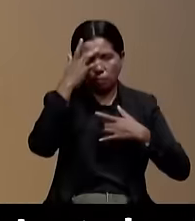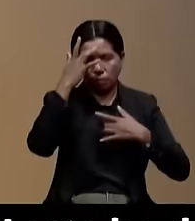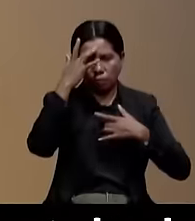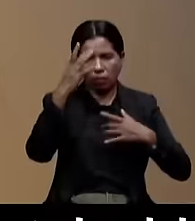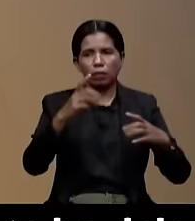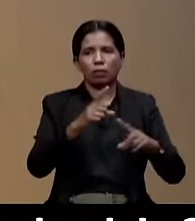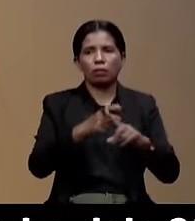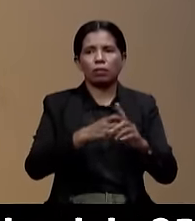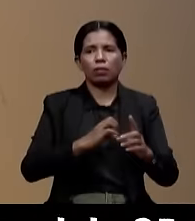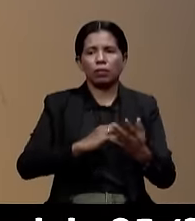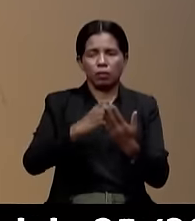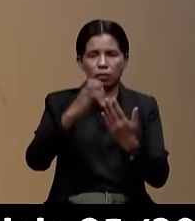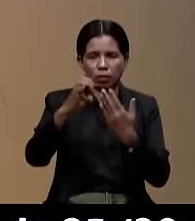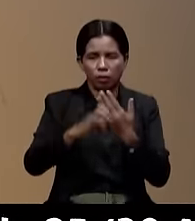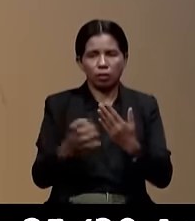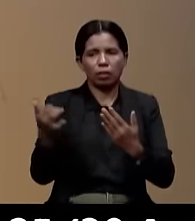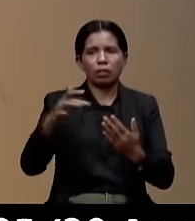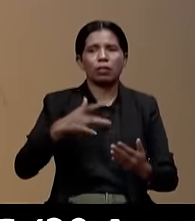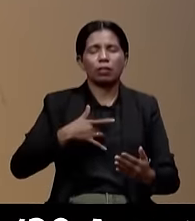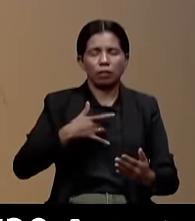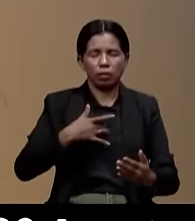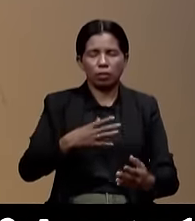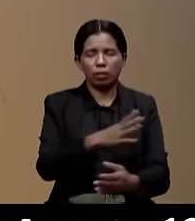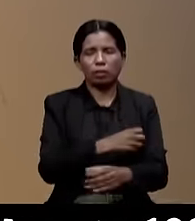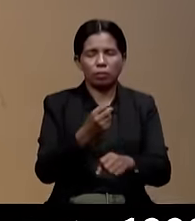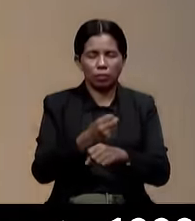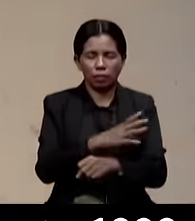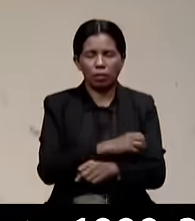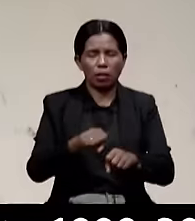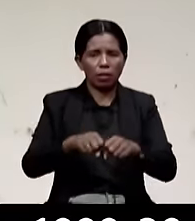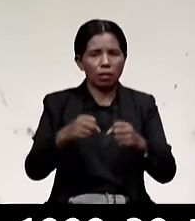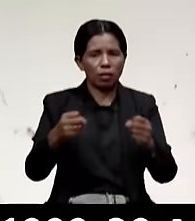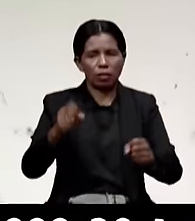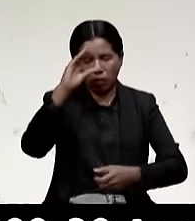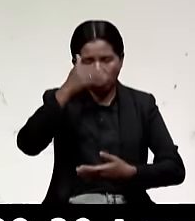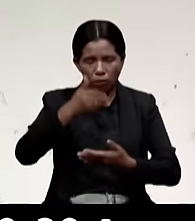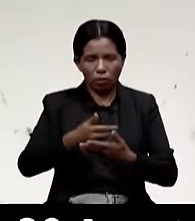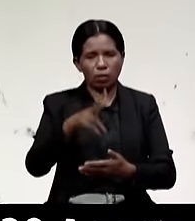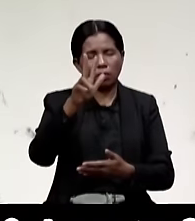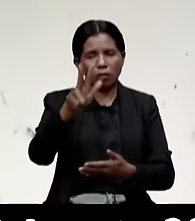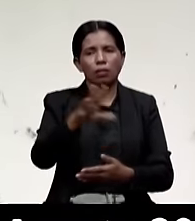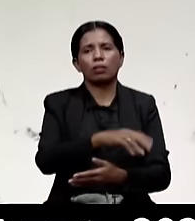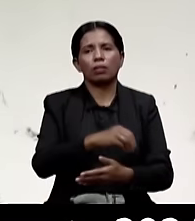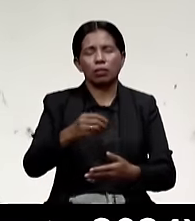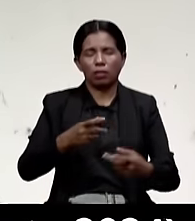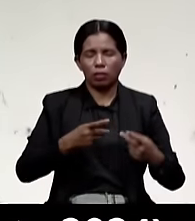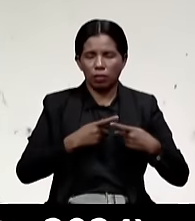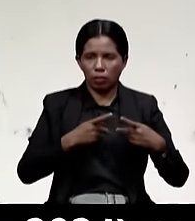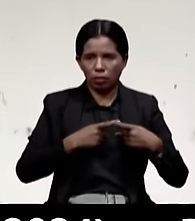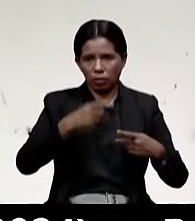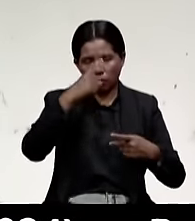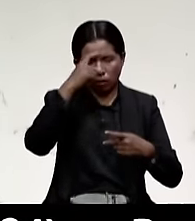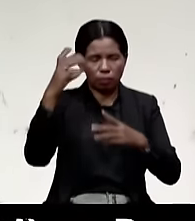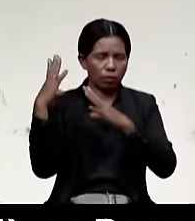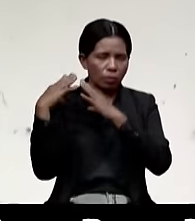fulan junho. Realidade nebe sira simo moruk duni harahun tebes wankiak na intolu ne sira nia fuan tamba